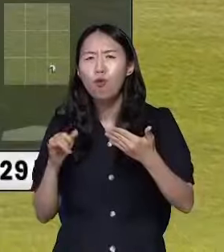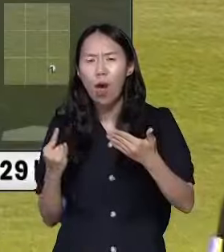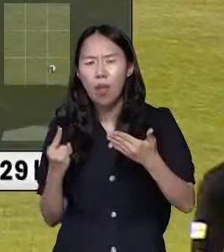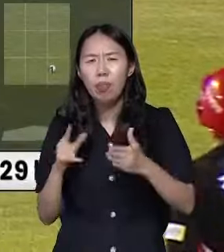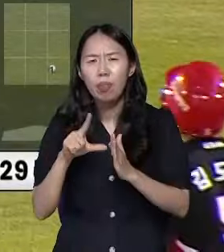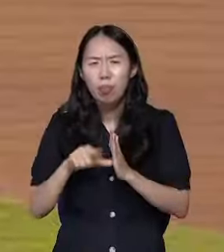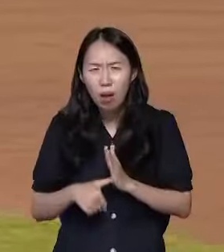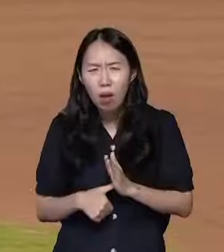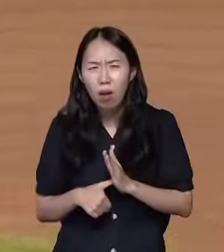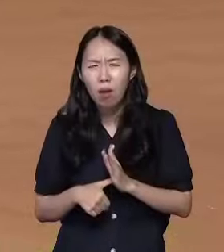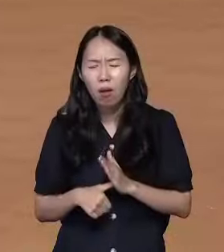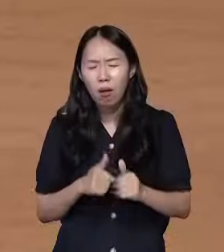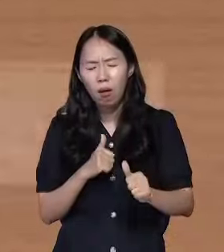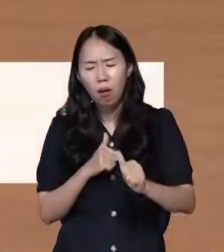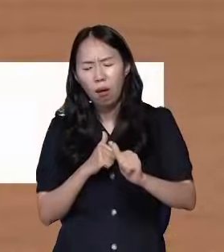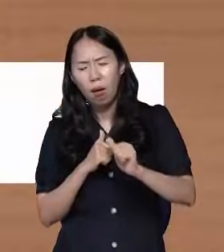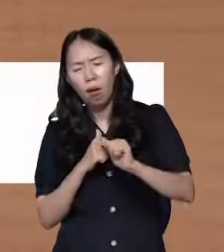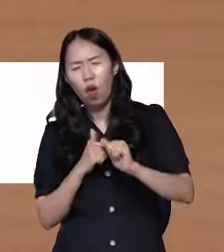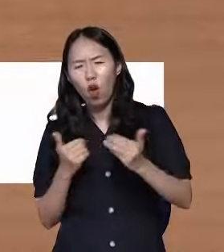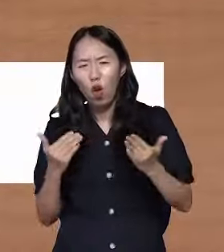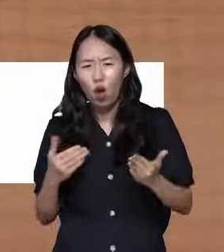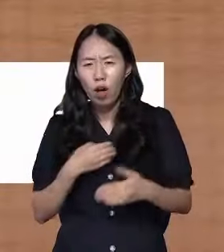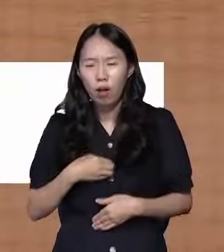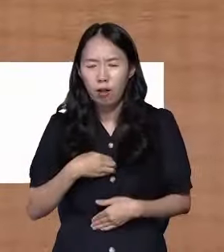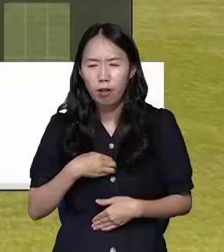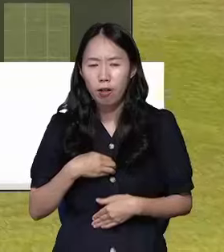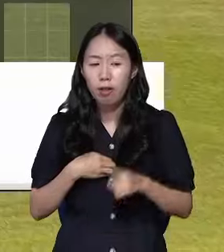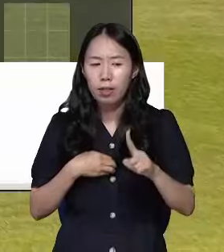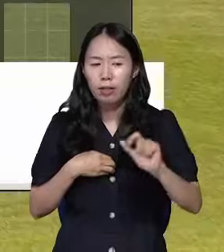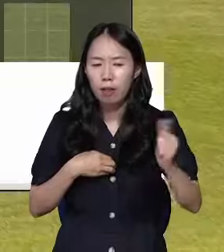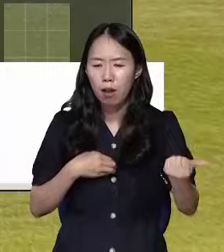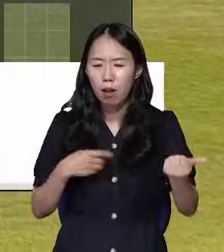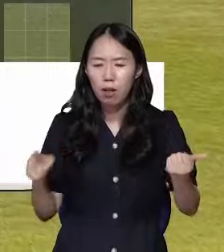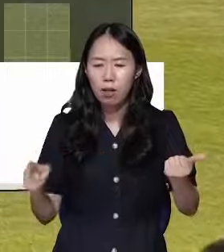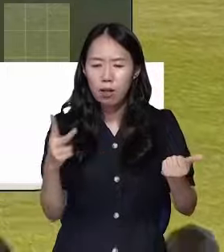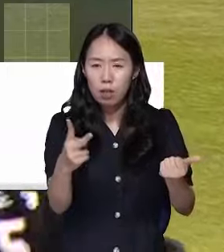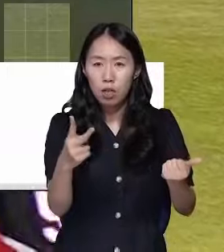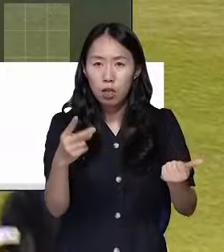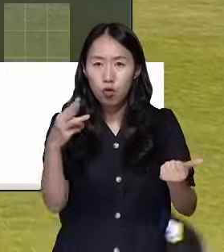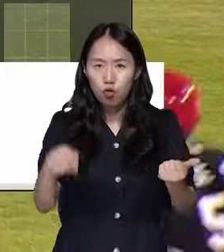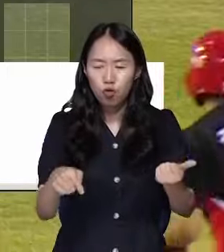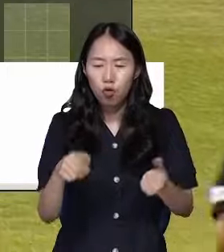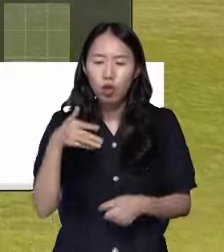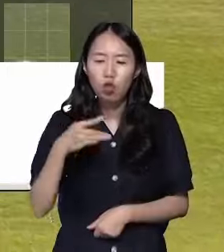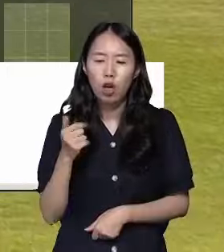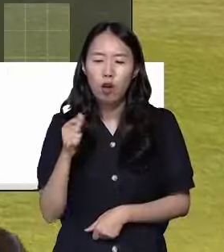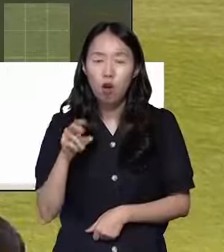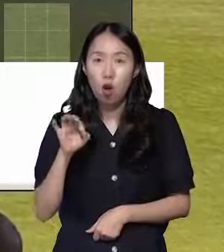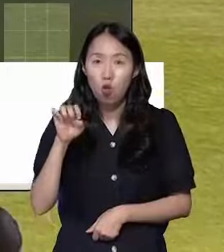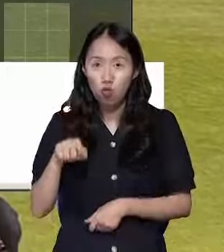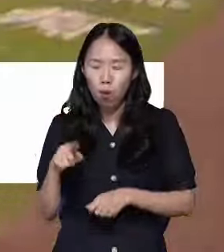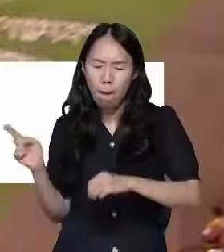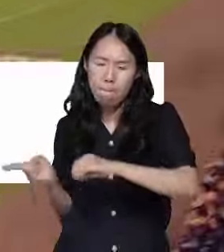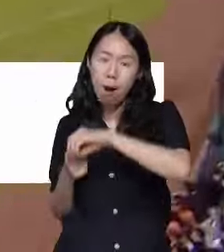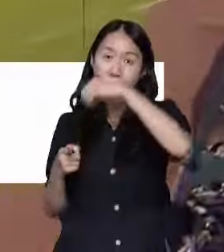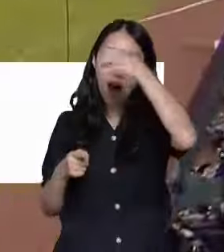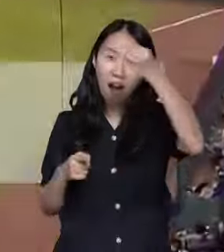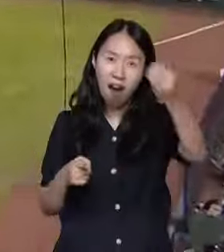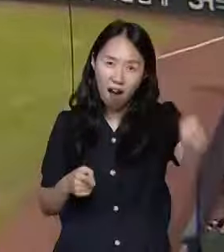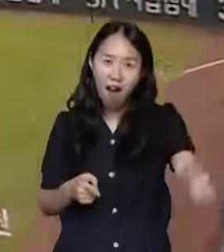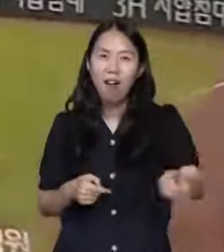6연승이 좌절될 것만 같았던 1사 1, 2루 상황에서 맏형 최영우가 홈런포를 터뜨리며 승부를 뒤집습니다.